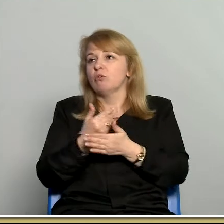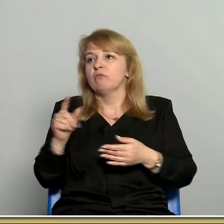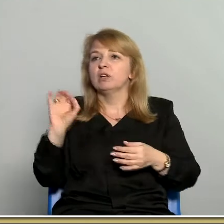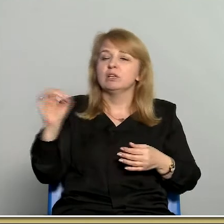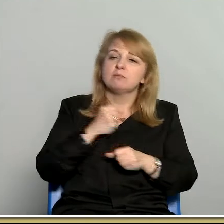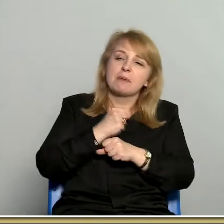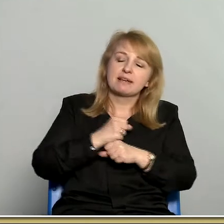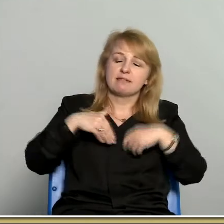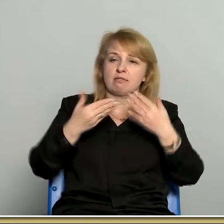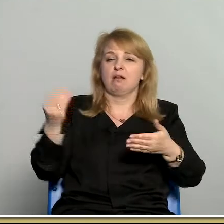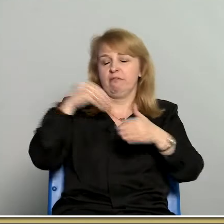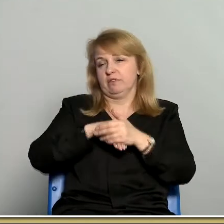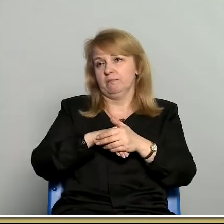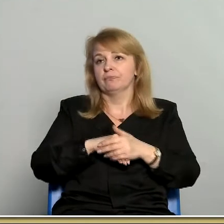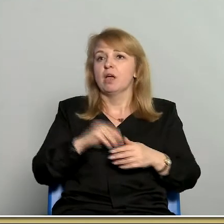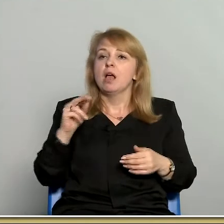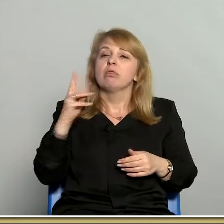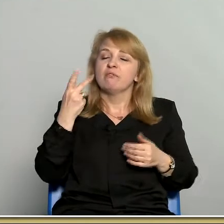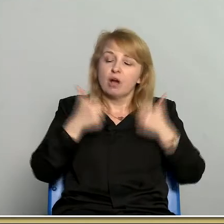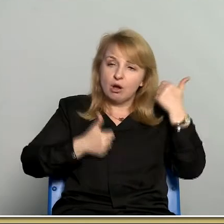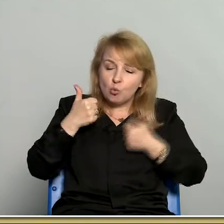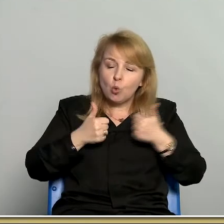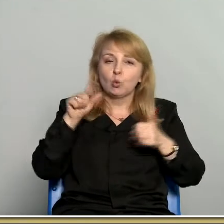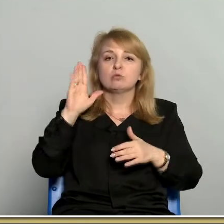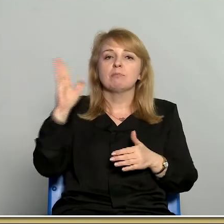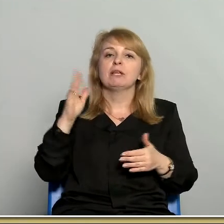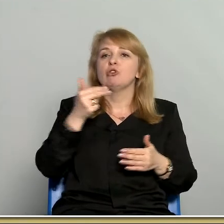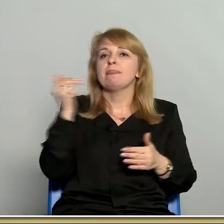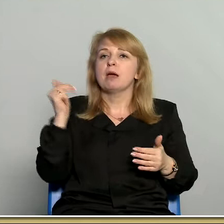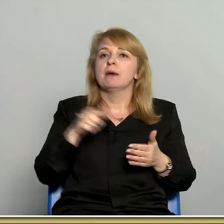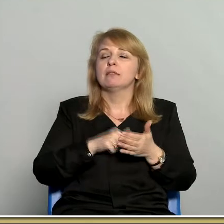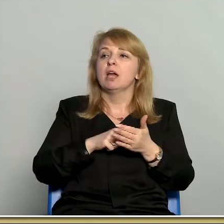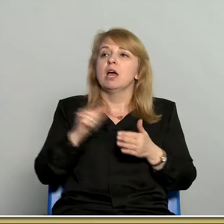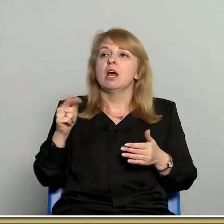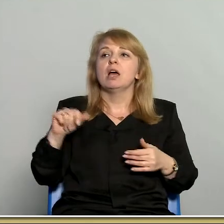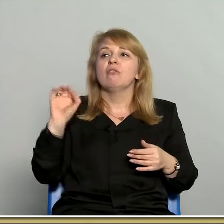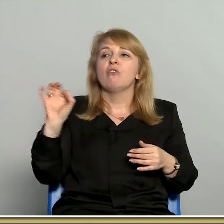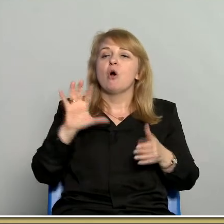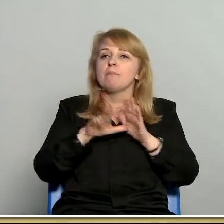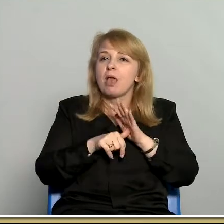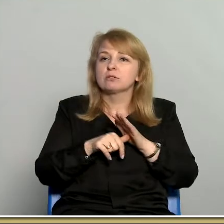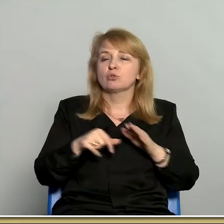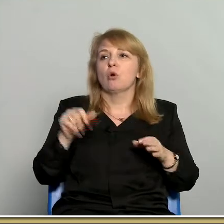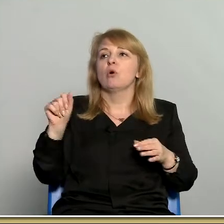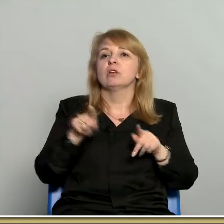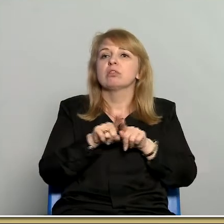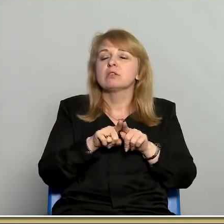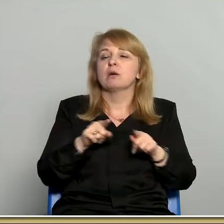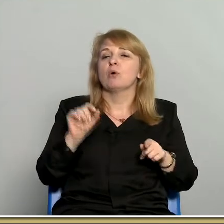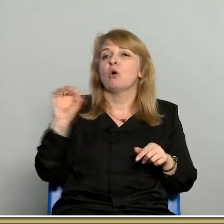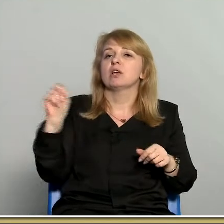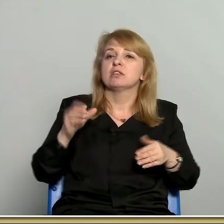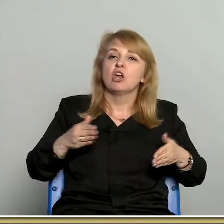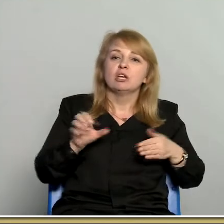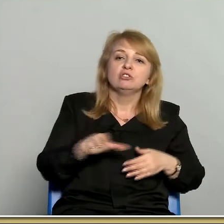priorytet trzeci. No i dwa konkursy dotyczące mobilności miejskiej. Tutaj kwestie parkingu w parku jedź i